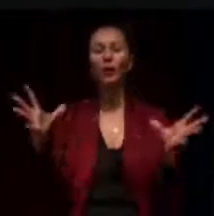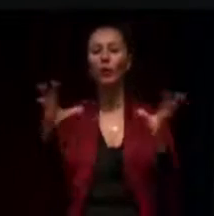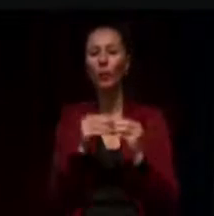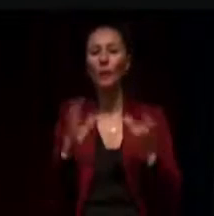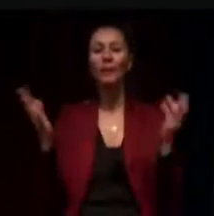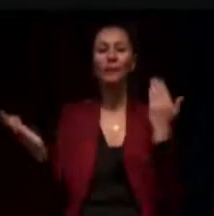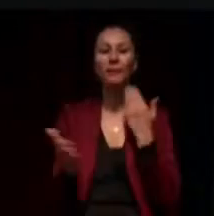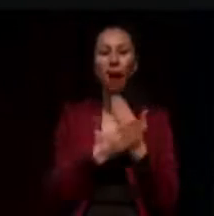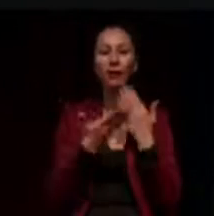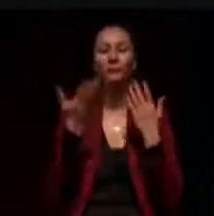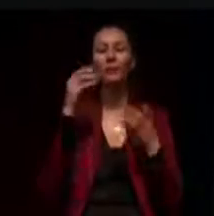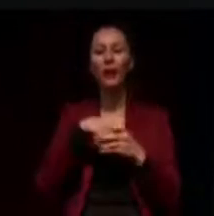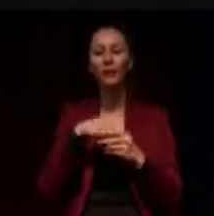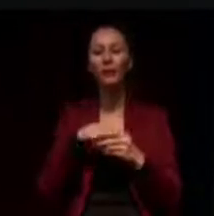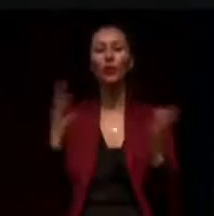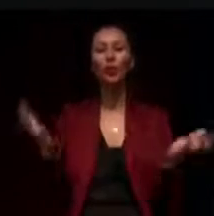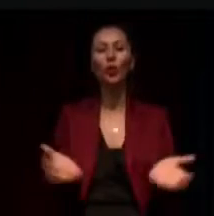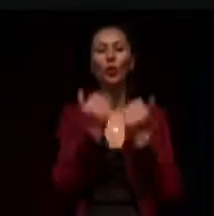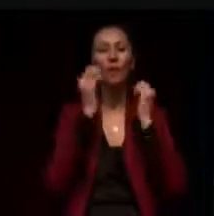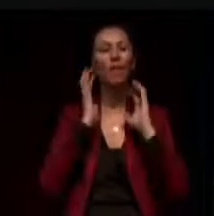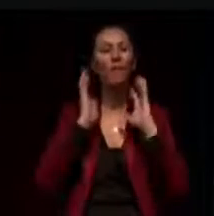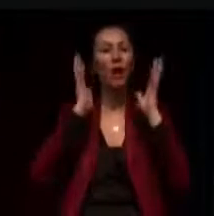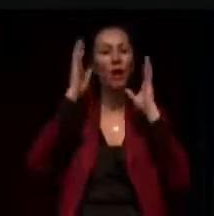ve kurtarma faaliyetleri konusunda